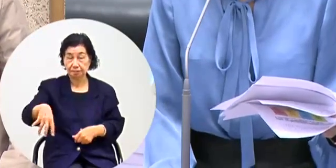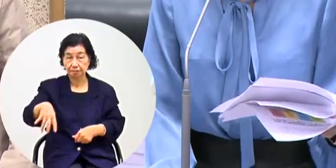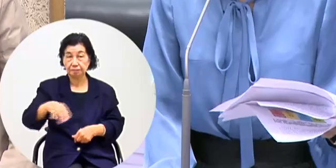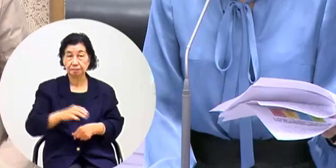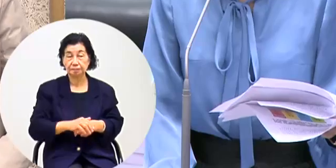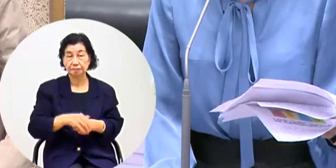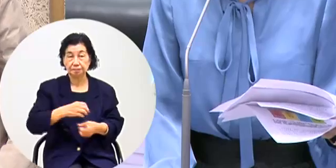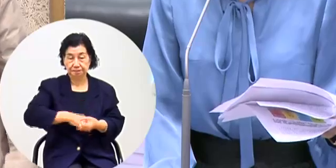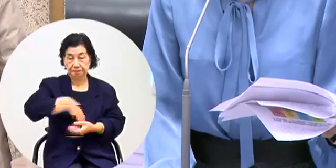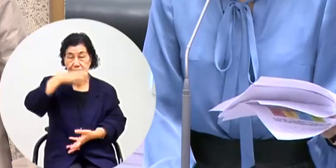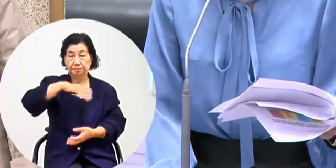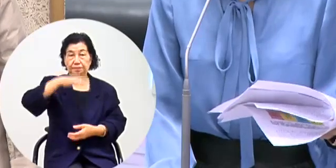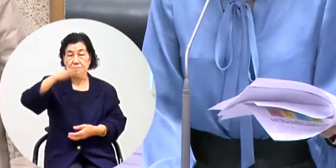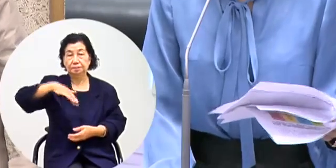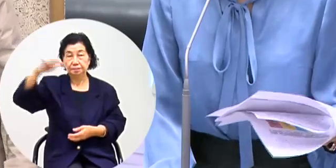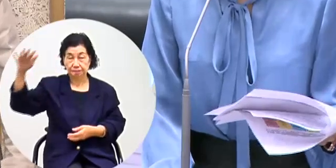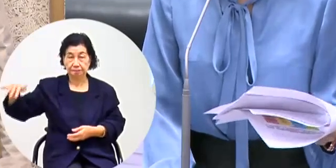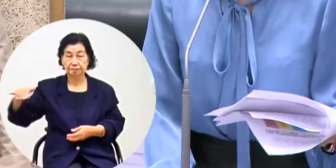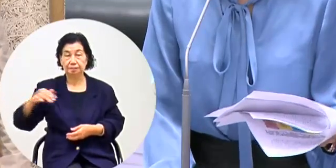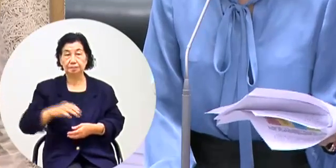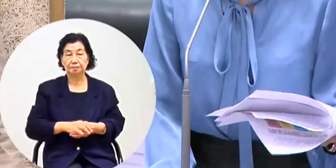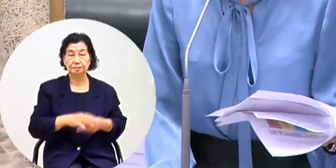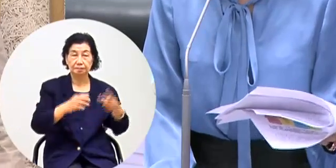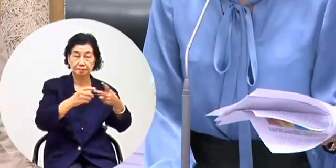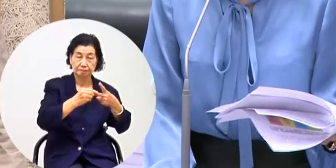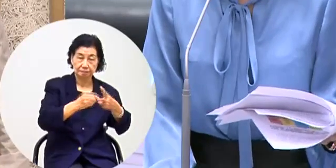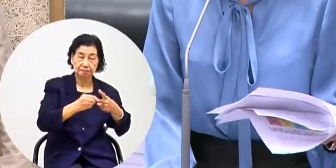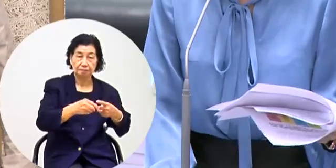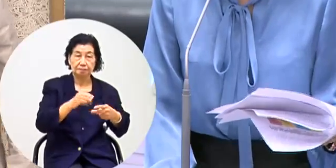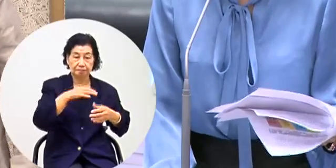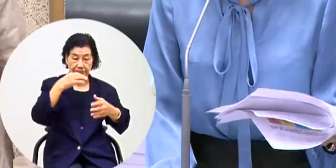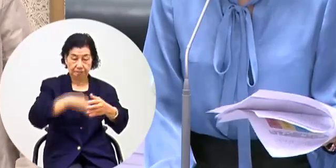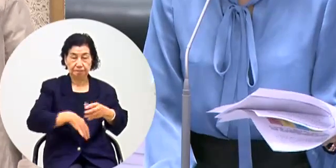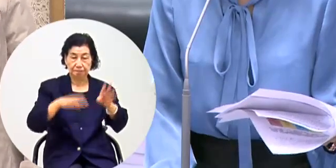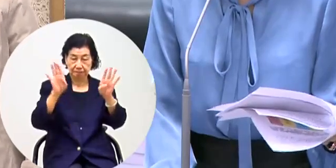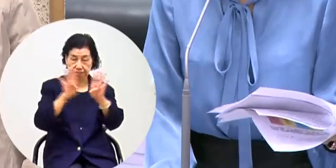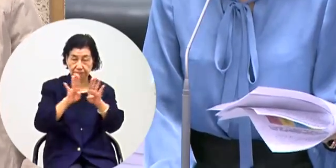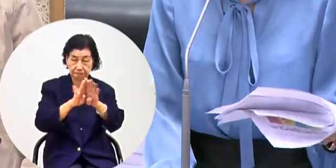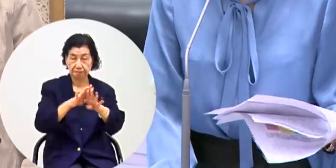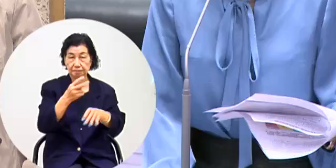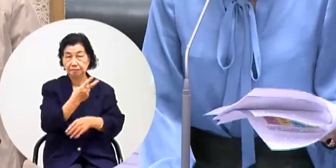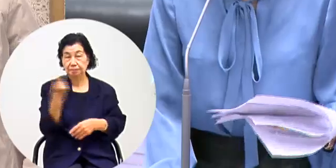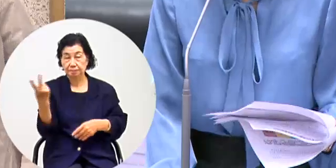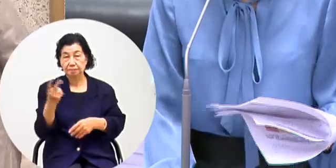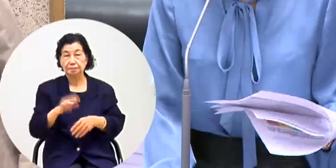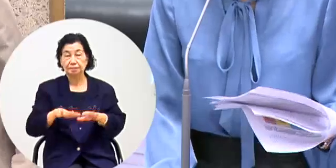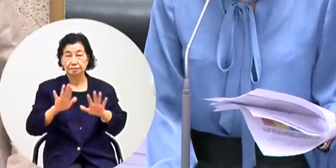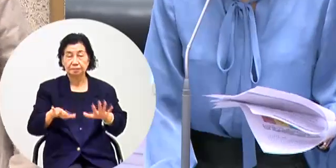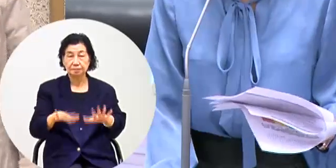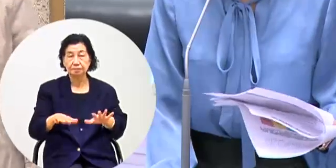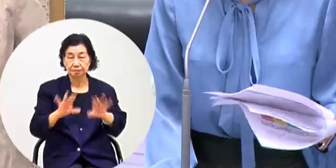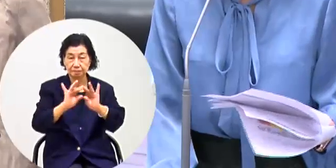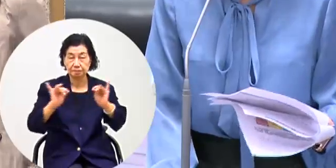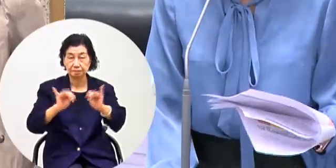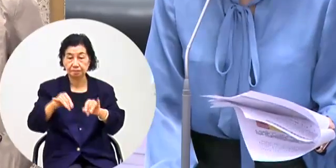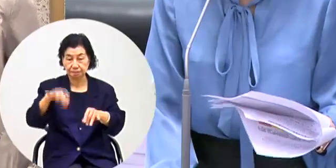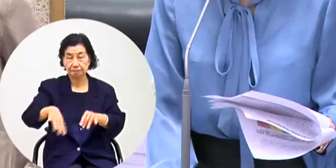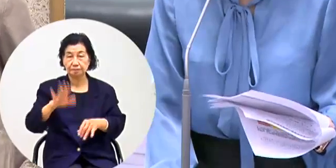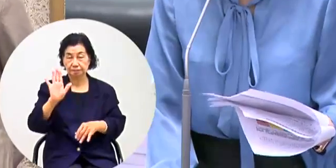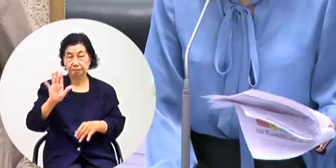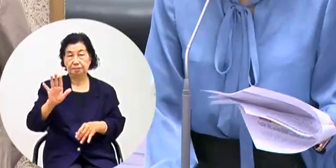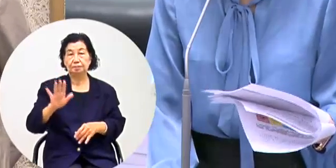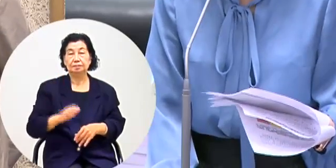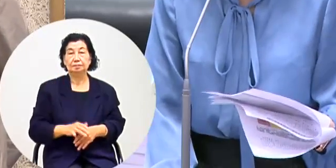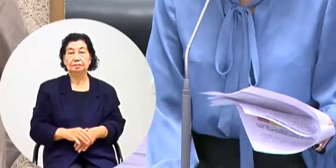门有一个观光休憩园区。 是，所以你们已经把土地先把它确认下来， 对不对？ 没有错。 好，那如果说你觉得有可能